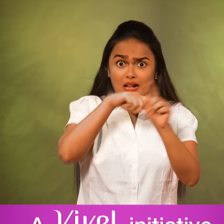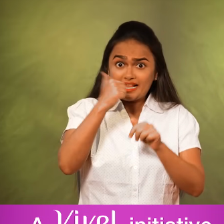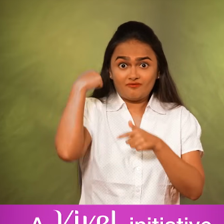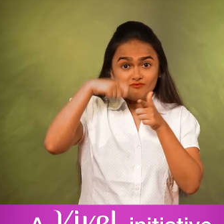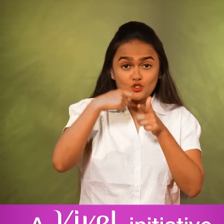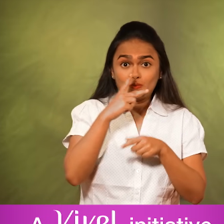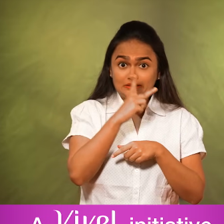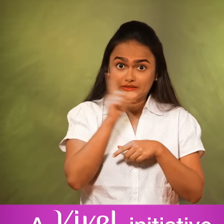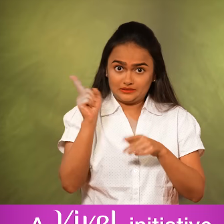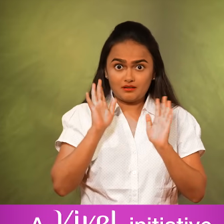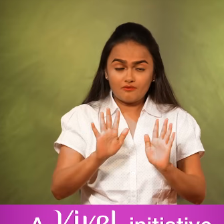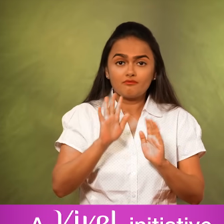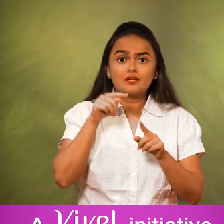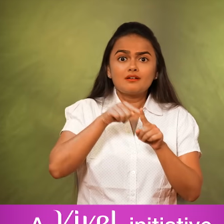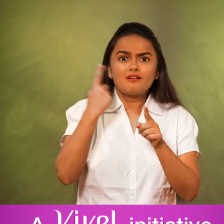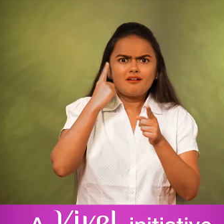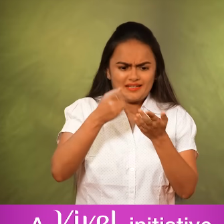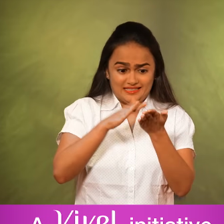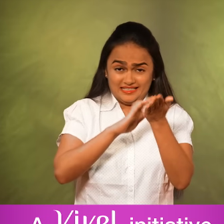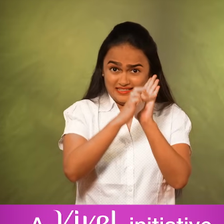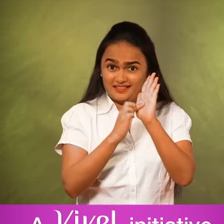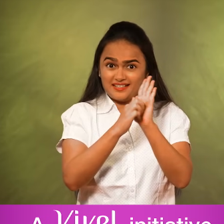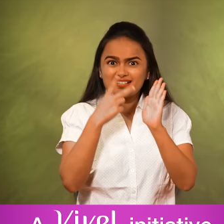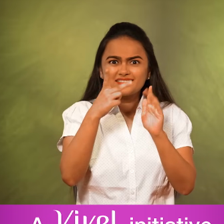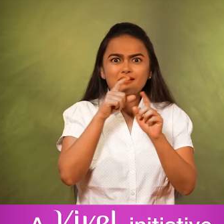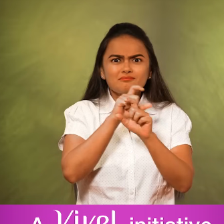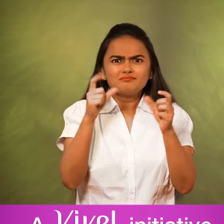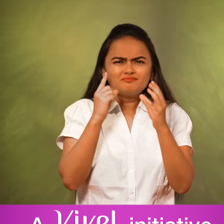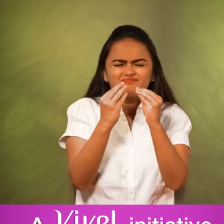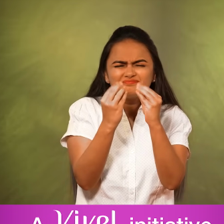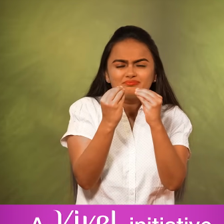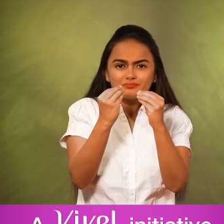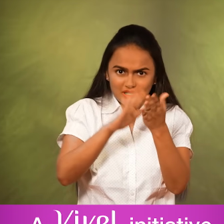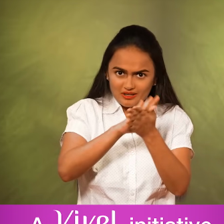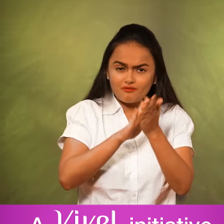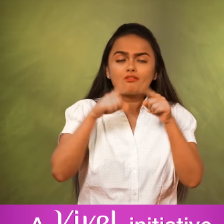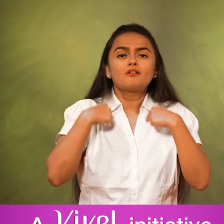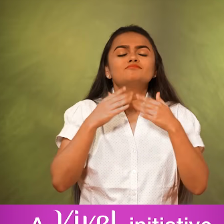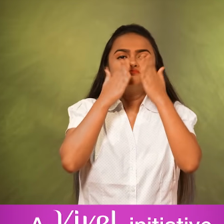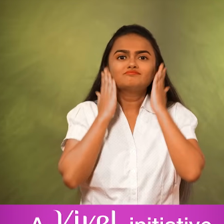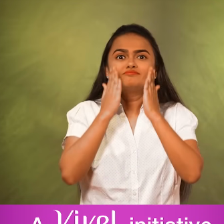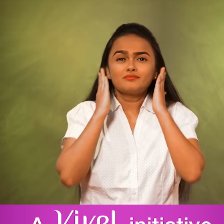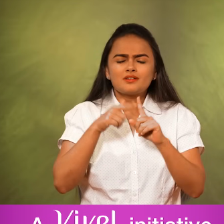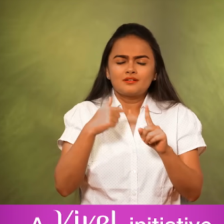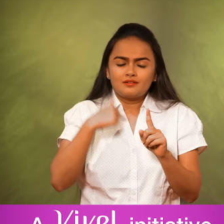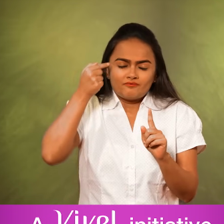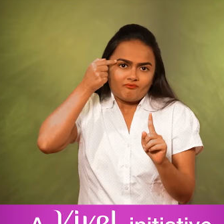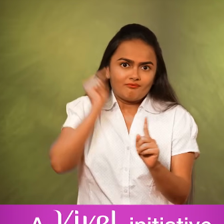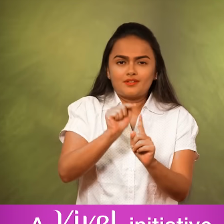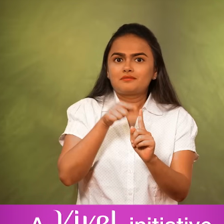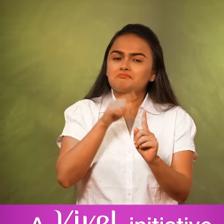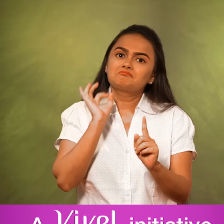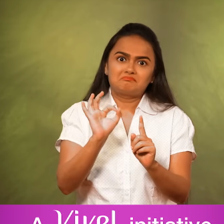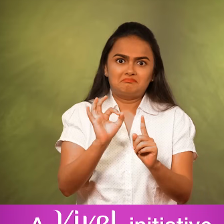in my hand. If you guys can see, it has this nice and milky consistency, and I just go like this on my face.